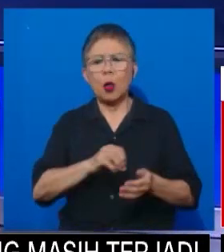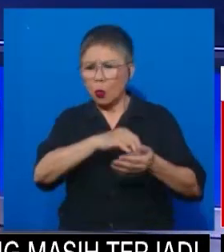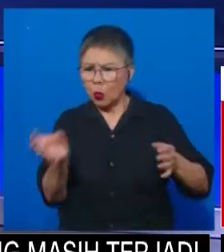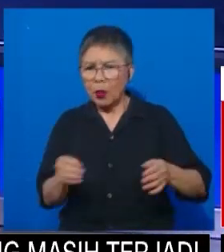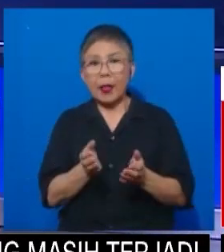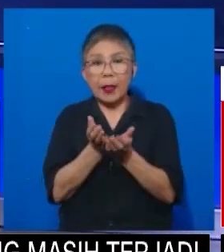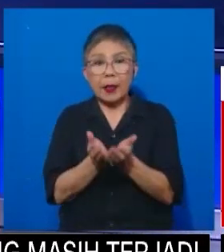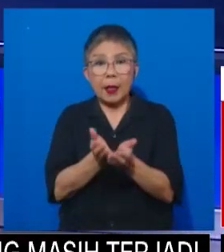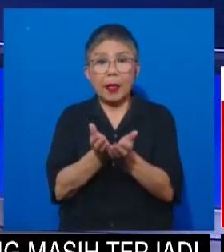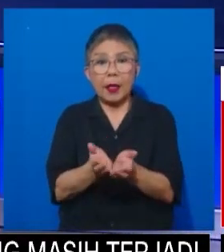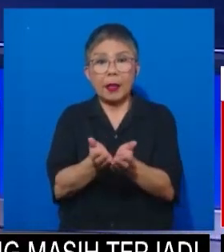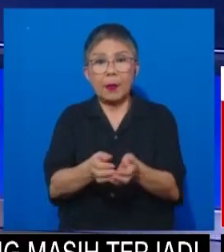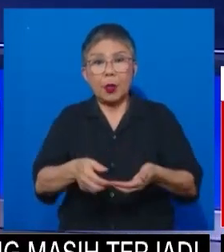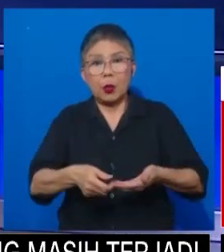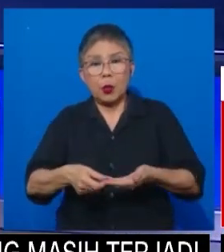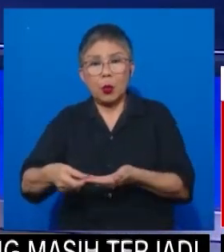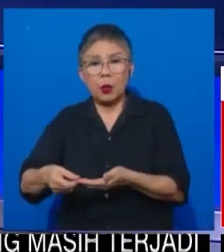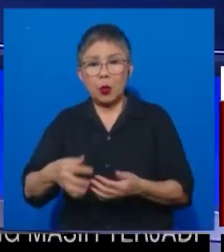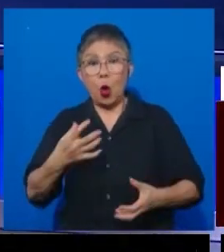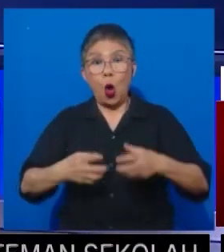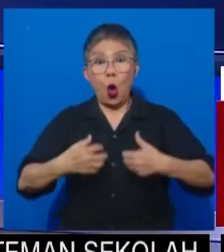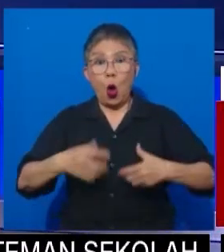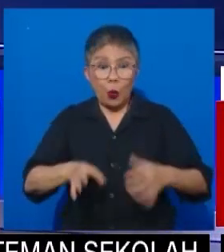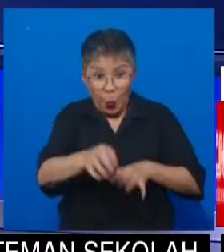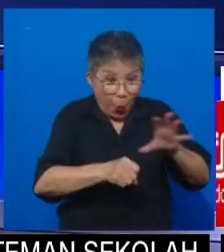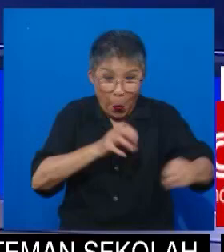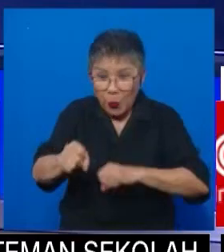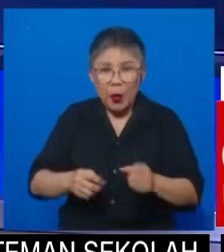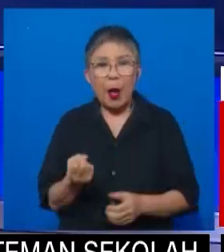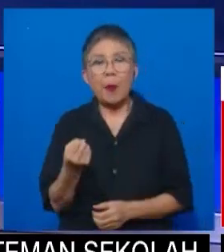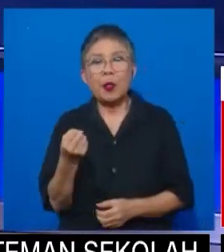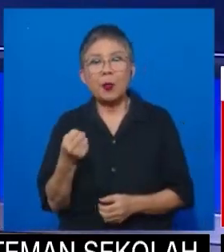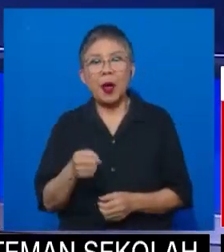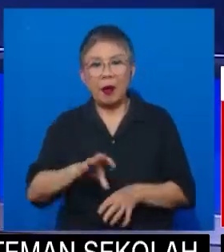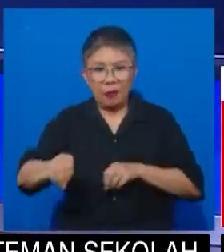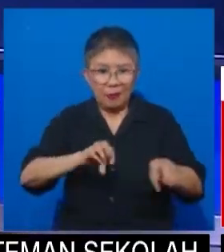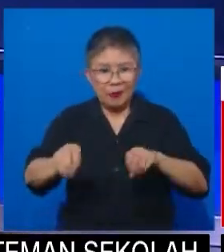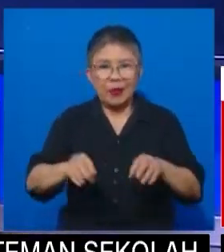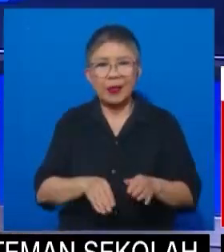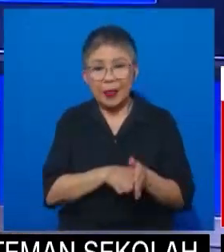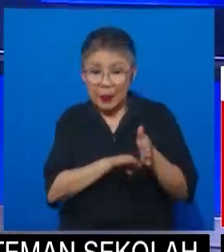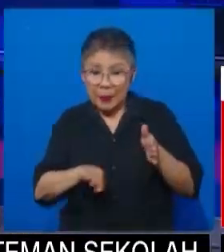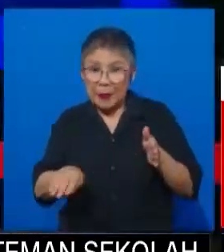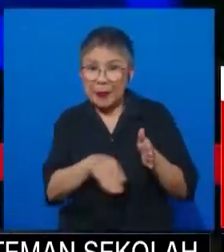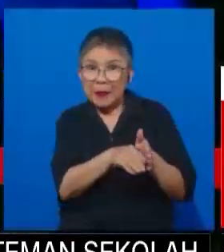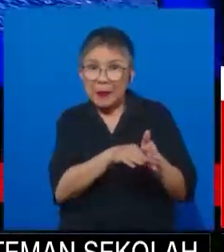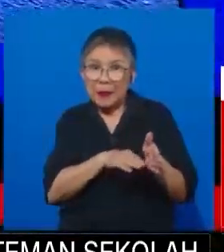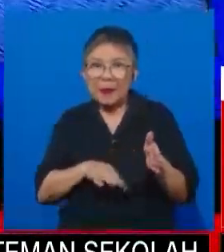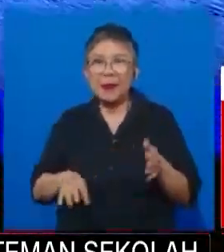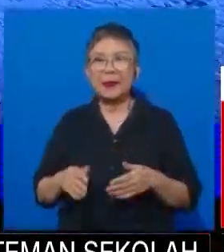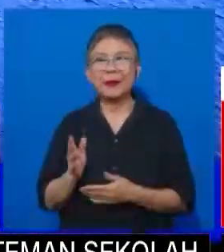dimuat ke kapal tongkang. Warga pun beramai-ramai memungut satu persatu batu bara yang berceceran di pinggir pantai.